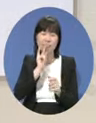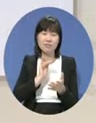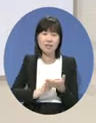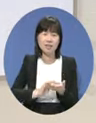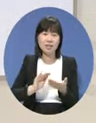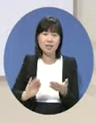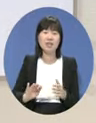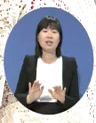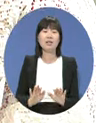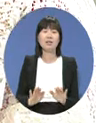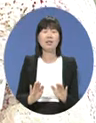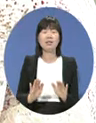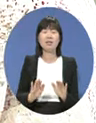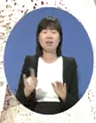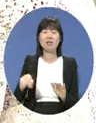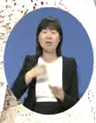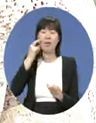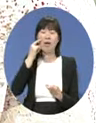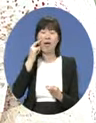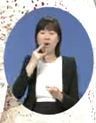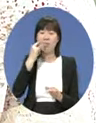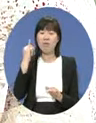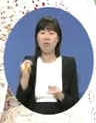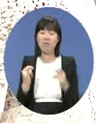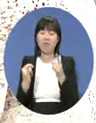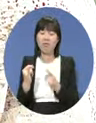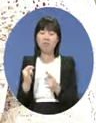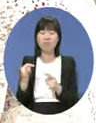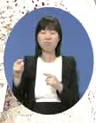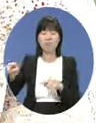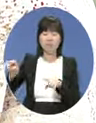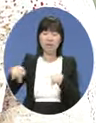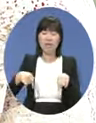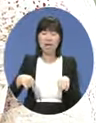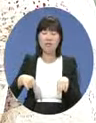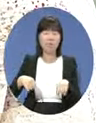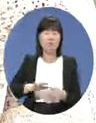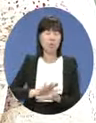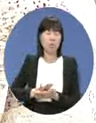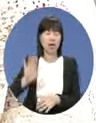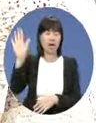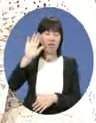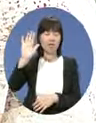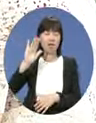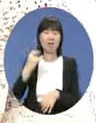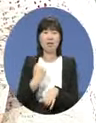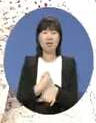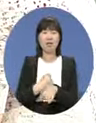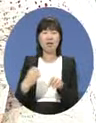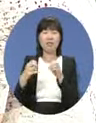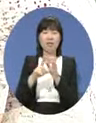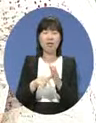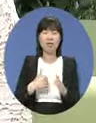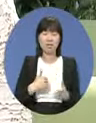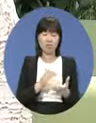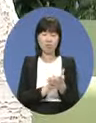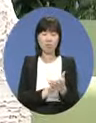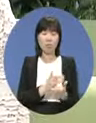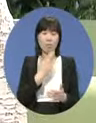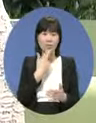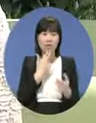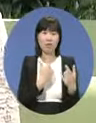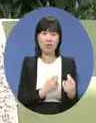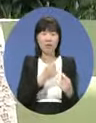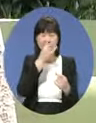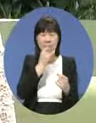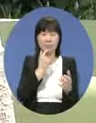지 할 얘기도 못 하고 집에 와서 엄마한테 나 걔랑 싫어. 걔랑 나랑 걔가 나 안 놀아줘. 뭐 이런 식으로 얘기할 때. 난 친구가 없어. 이제 뭐 이렇게